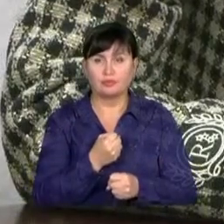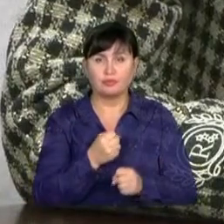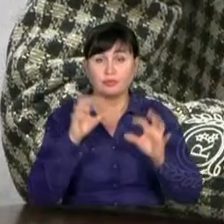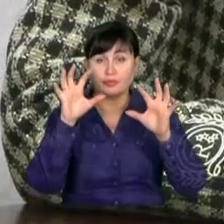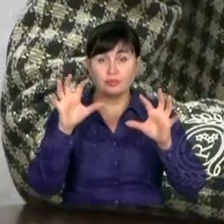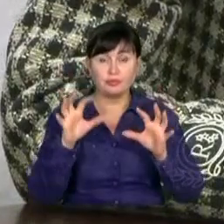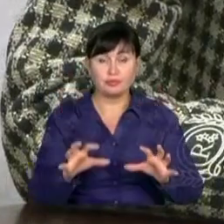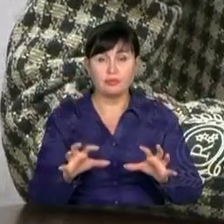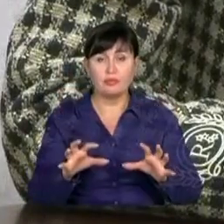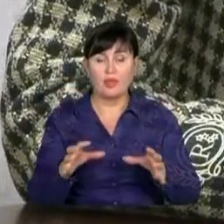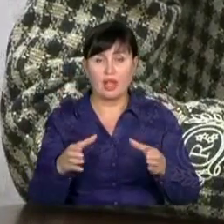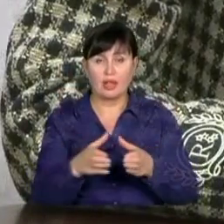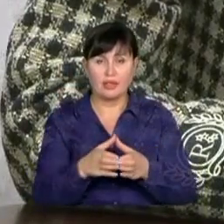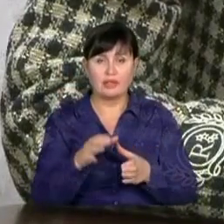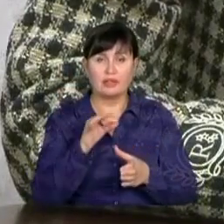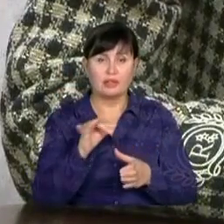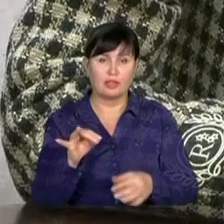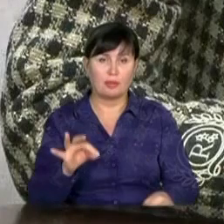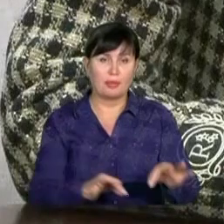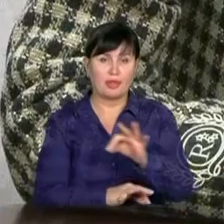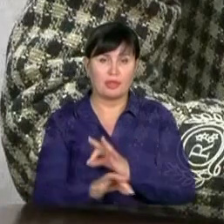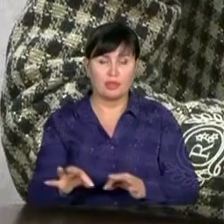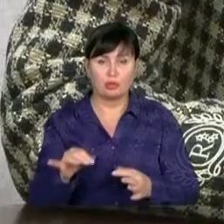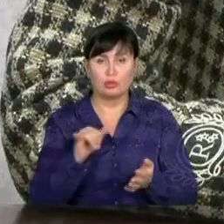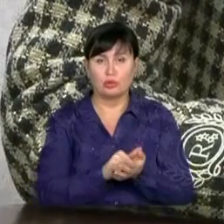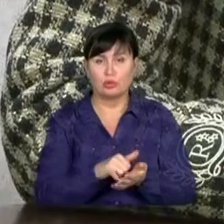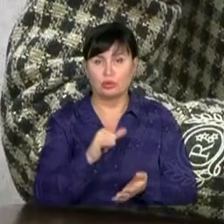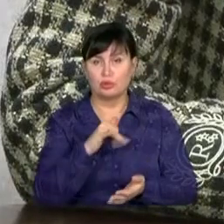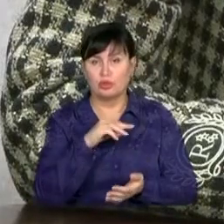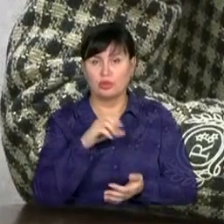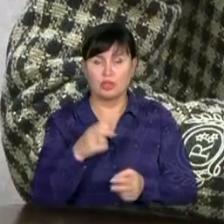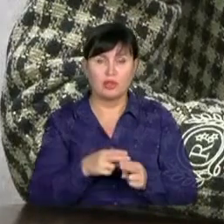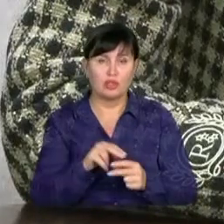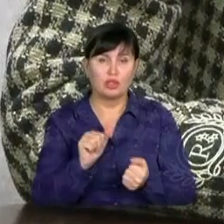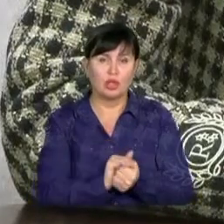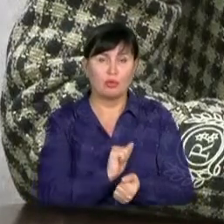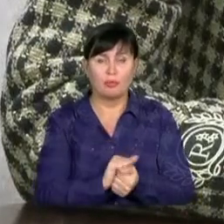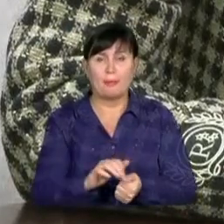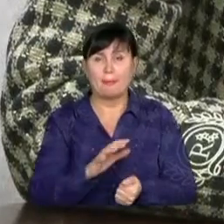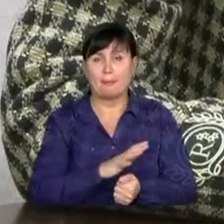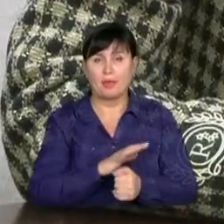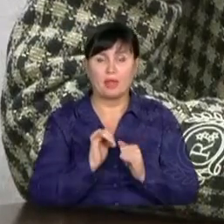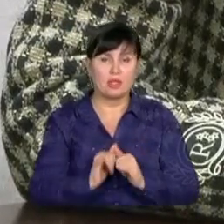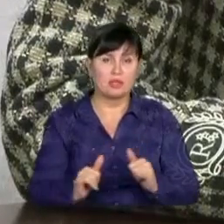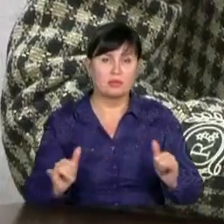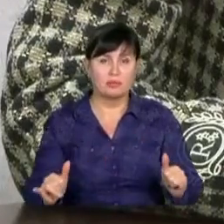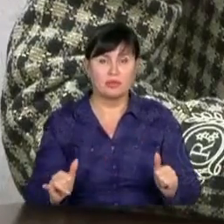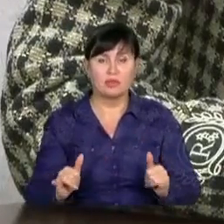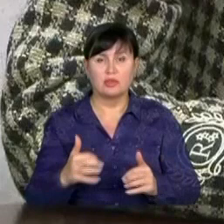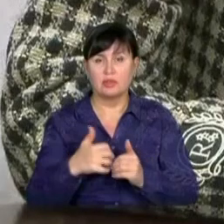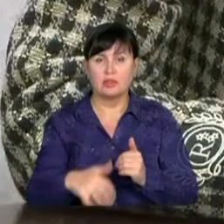концепция агентства и проект устава. Данные документы были распространены среди